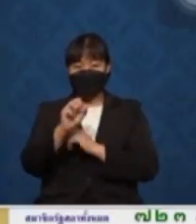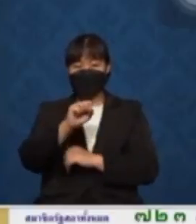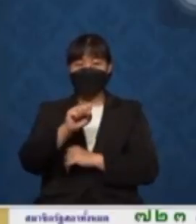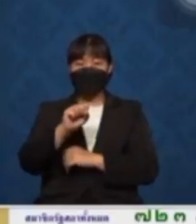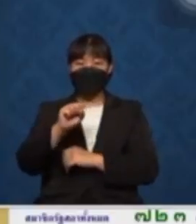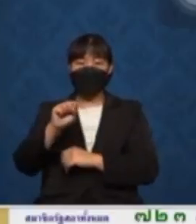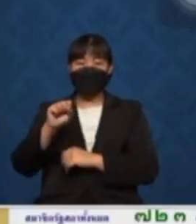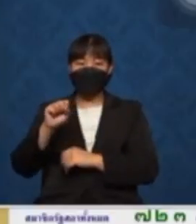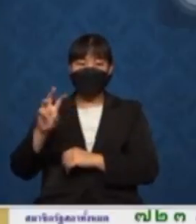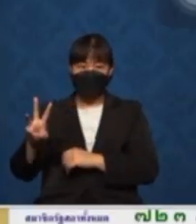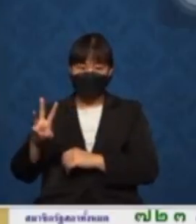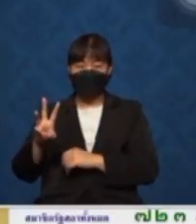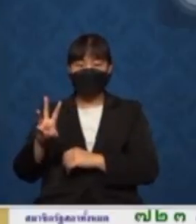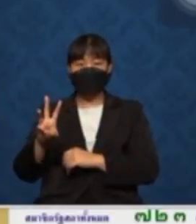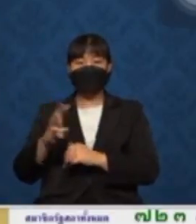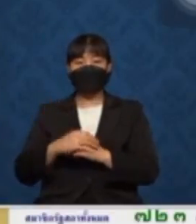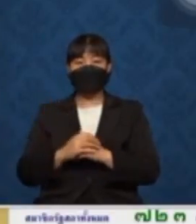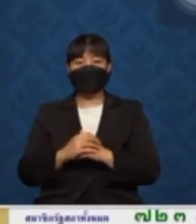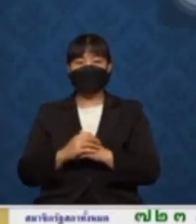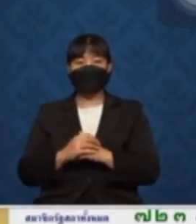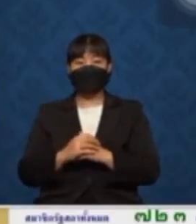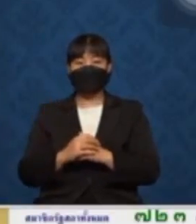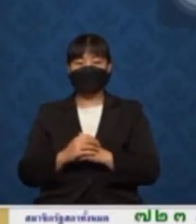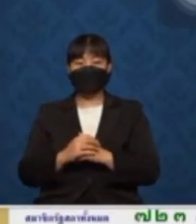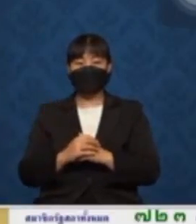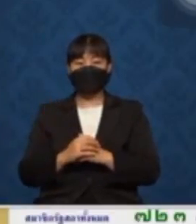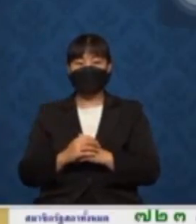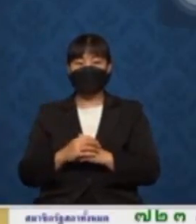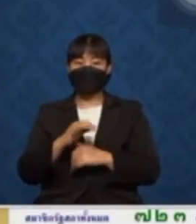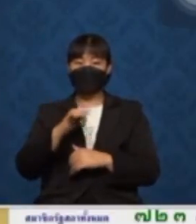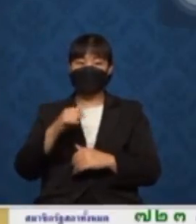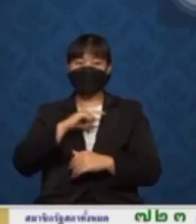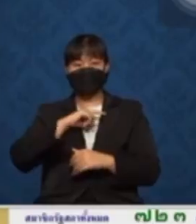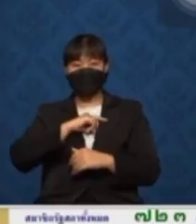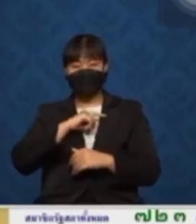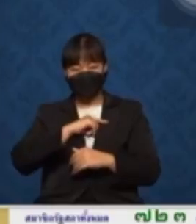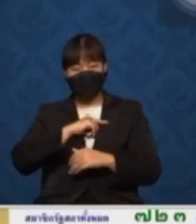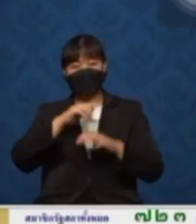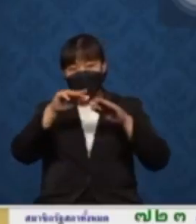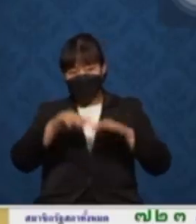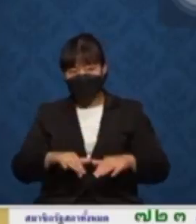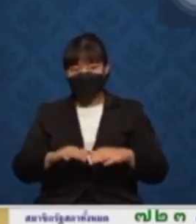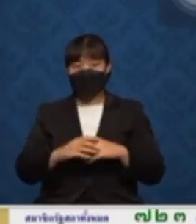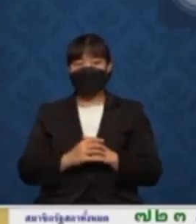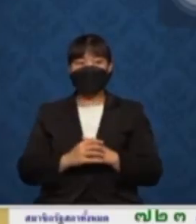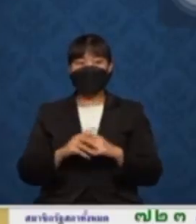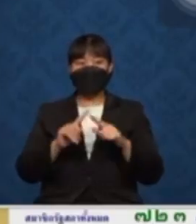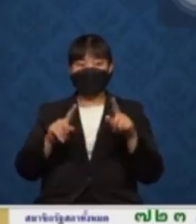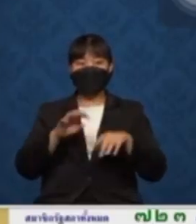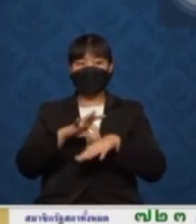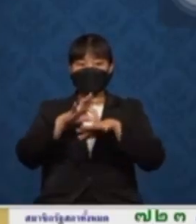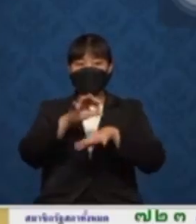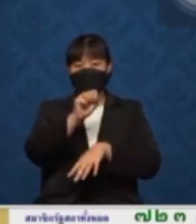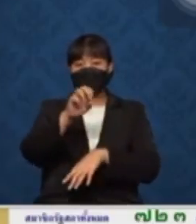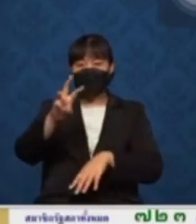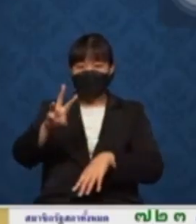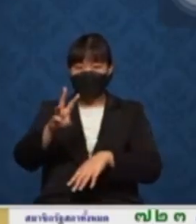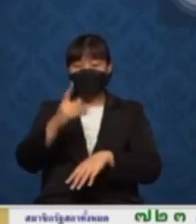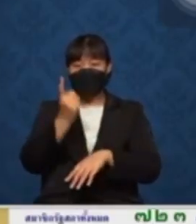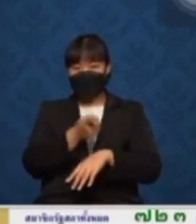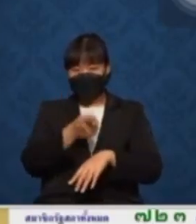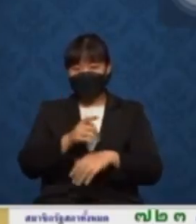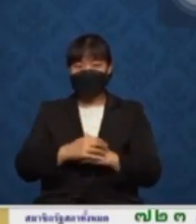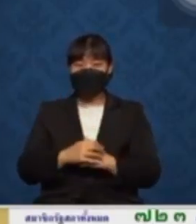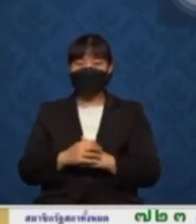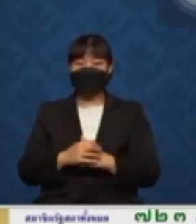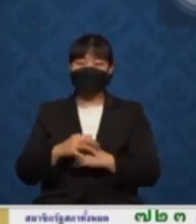ขึ้นหลายฝ่ายนะครับก็เสนอให้มีการลดอำนาจแต่คงไว้ถึงสถานะของการเป็นสว.แต่งตั้งในขณะที่บางฝ่ายก็เ